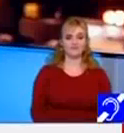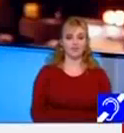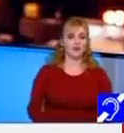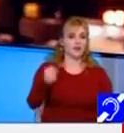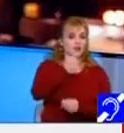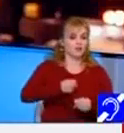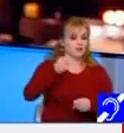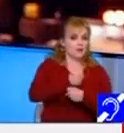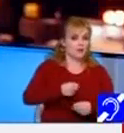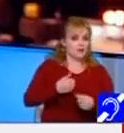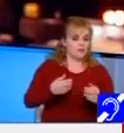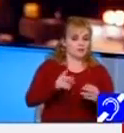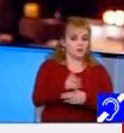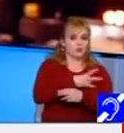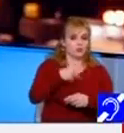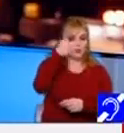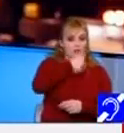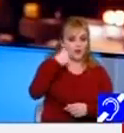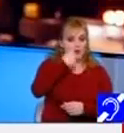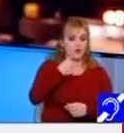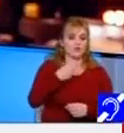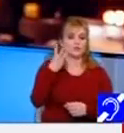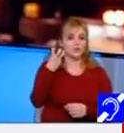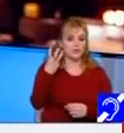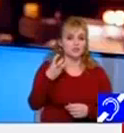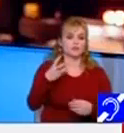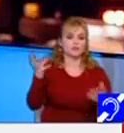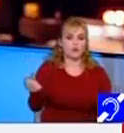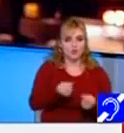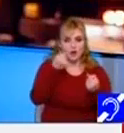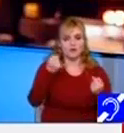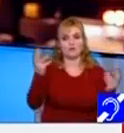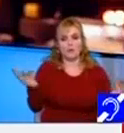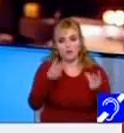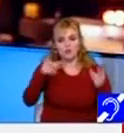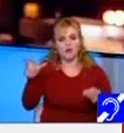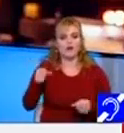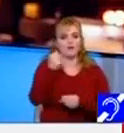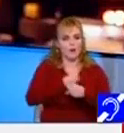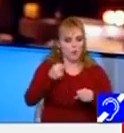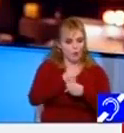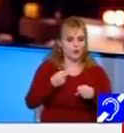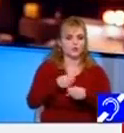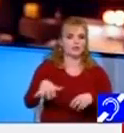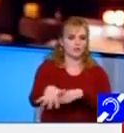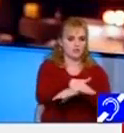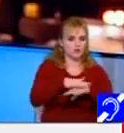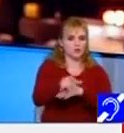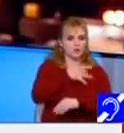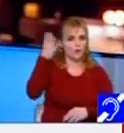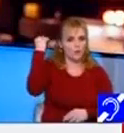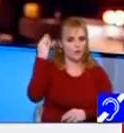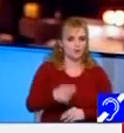La muncă de revelion, în noaptea dintre ani, peste 300 de salvatori și pompieri din Republica Moldova au intervenit în situații de risc și au vegheat